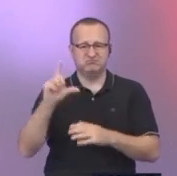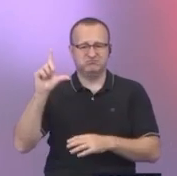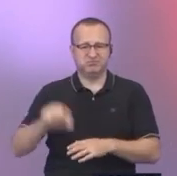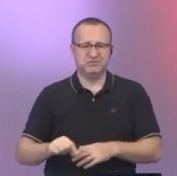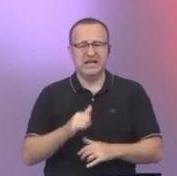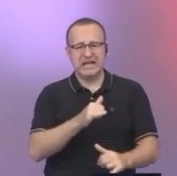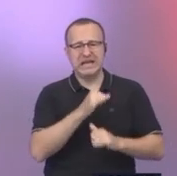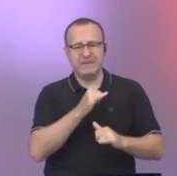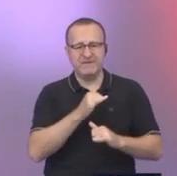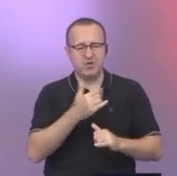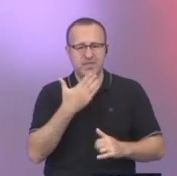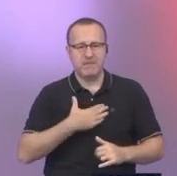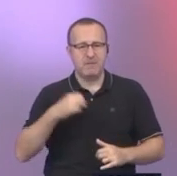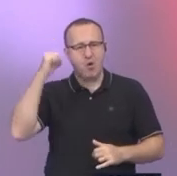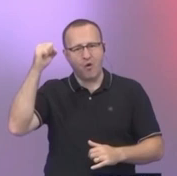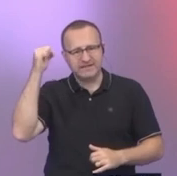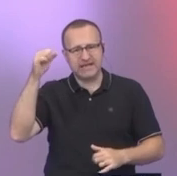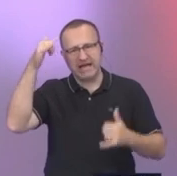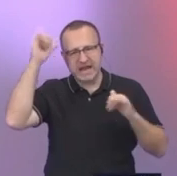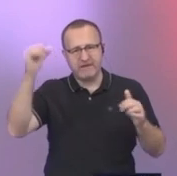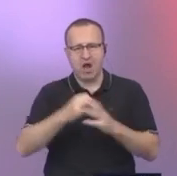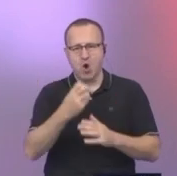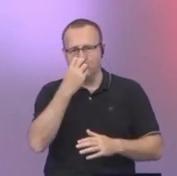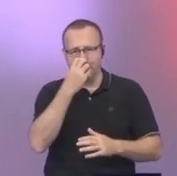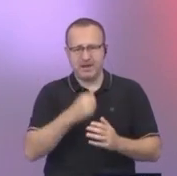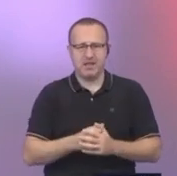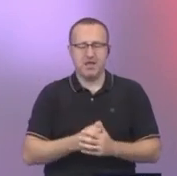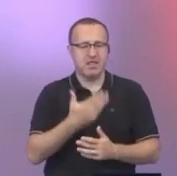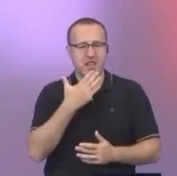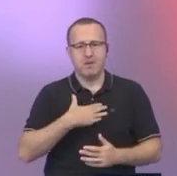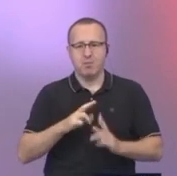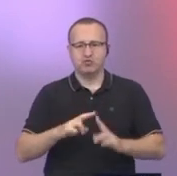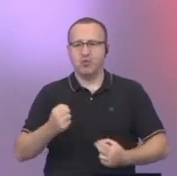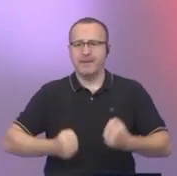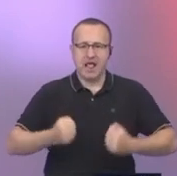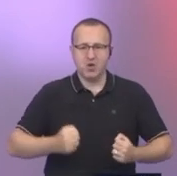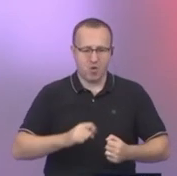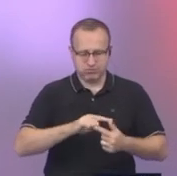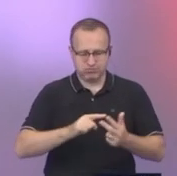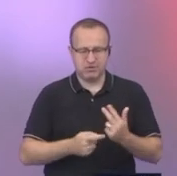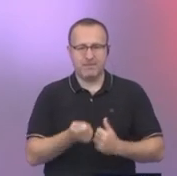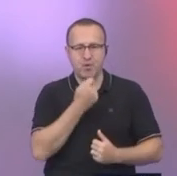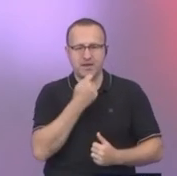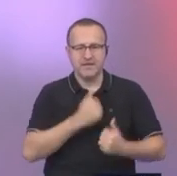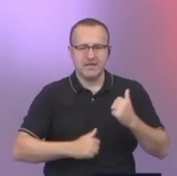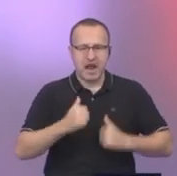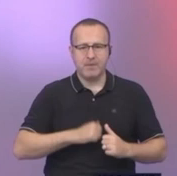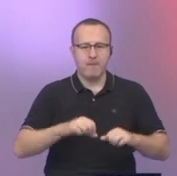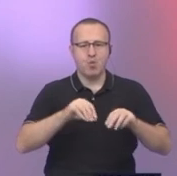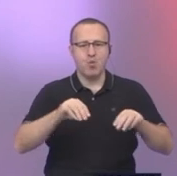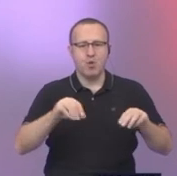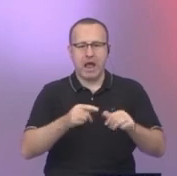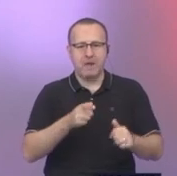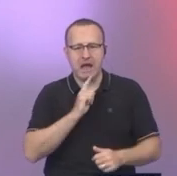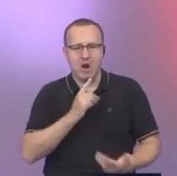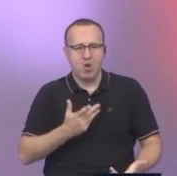pre naše ovce, kravy, že nebudeme mať potom možno mlieko a tak ďalej vôbec čo jesť. Možno múku na prídel, že vôbec či bude